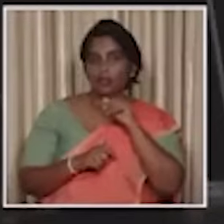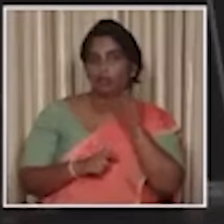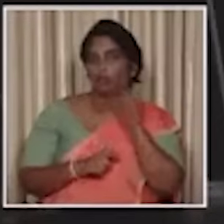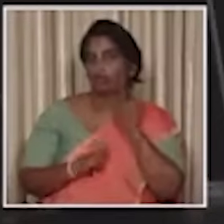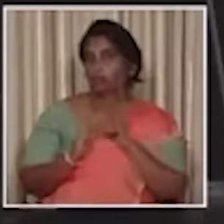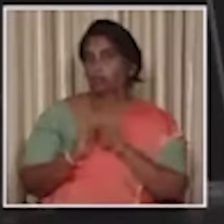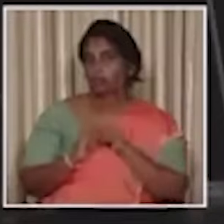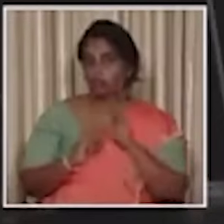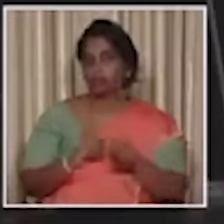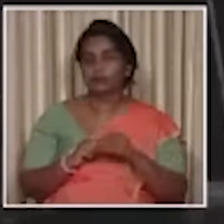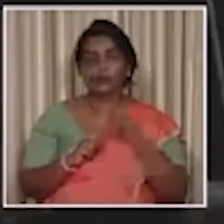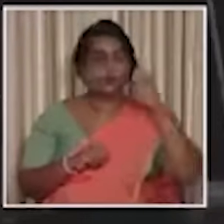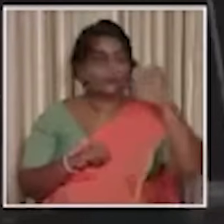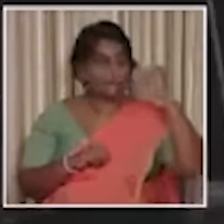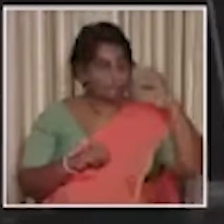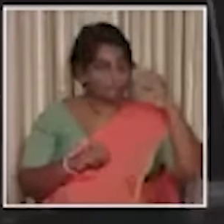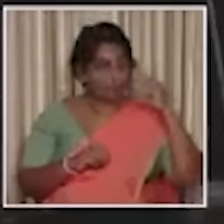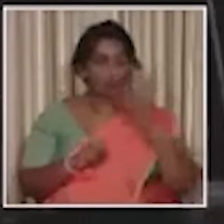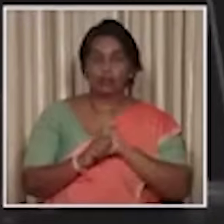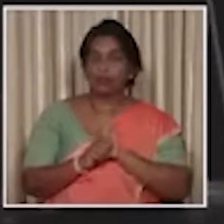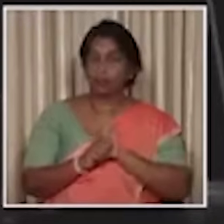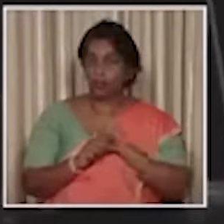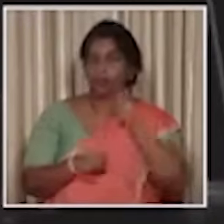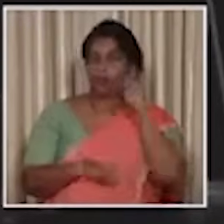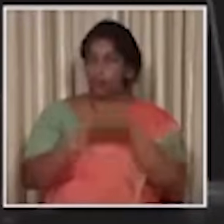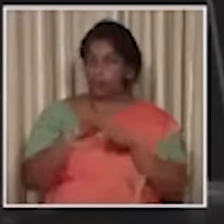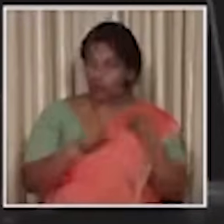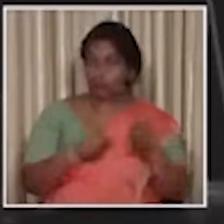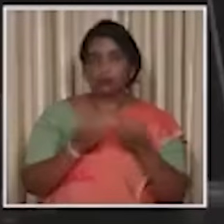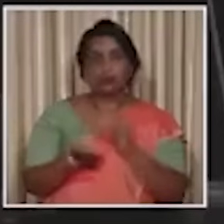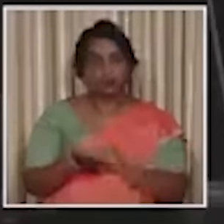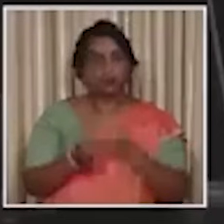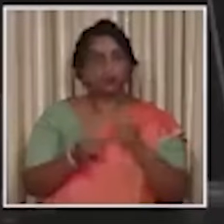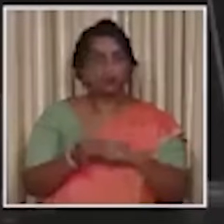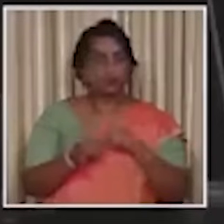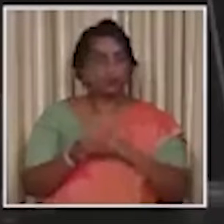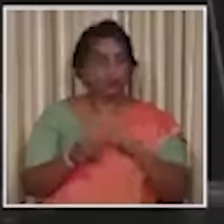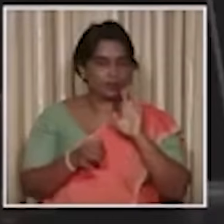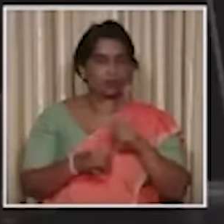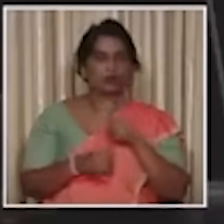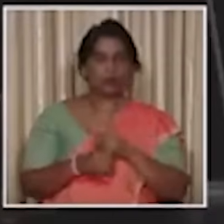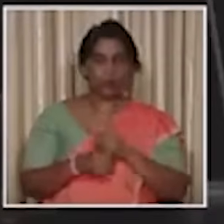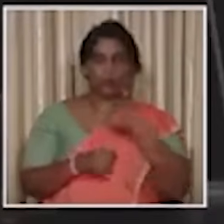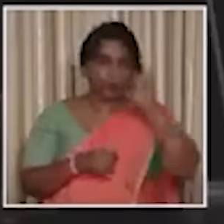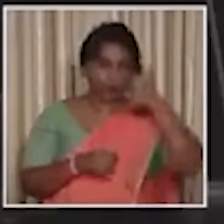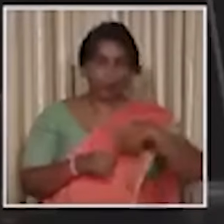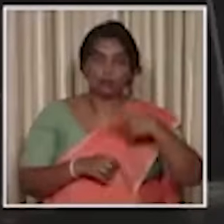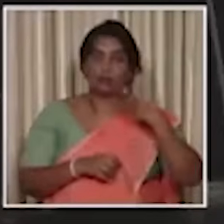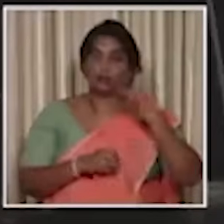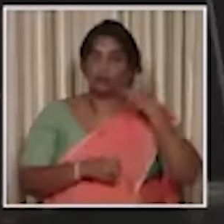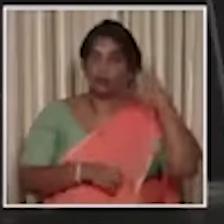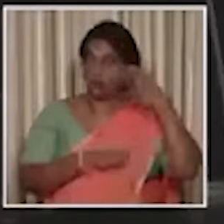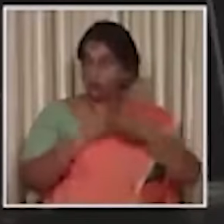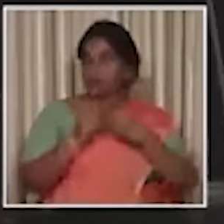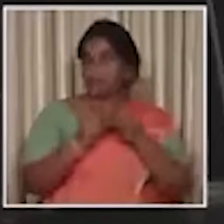ஒரு வகையிலே பாதிக்கப்பட்ட மக்களை இன்னும் தொடர்ந்து பாதித்து கொண்டிருக்கிறது. பல்வேறுபட்ட வலுசக்தி விடயங்கள் அந்த மக்களுக்கு சென்றடையாமல் இருக்கிறது.